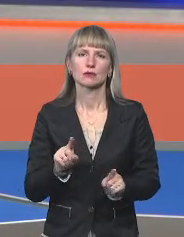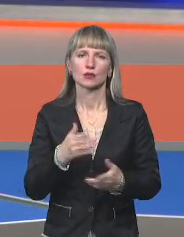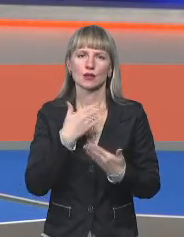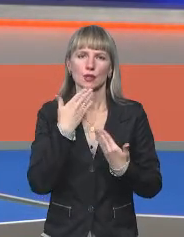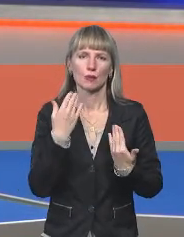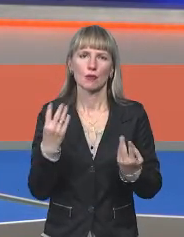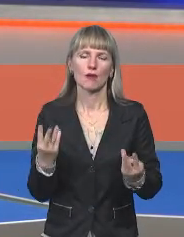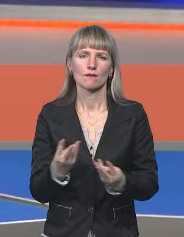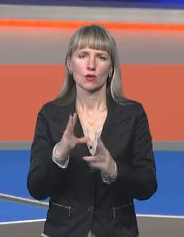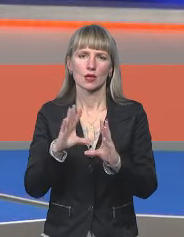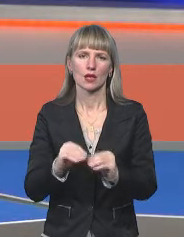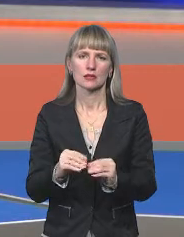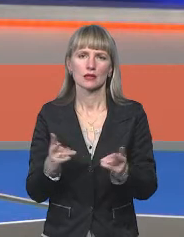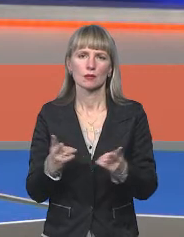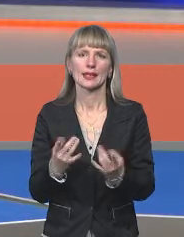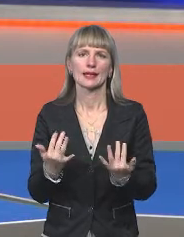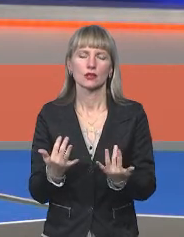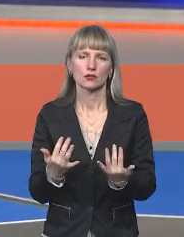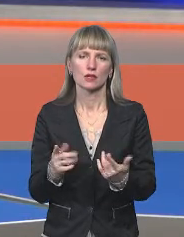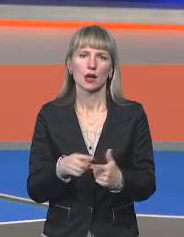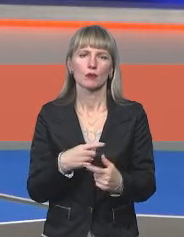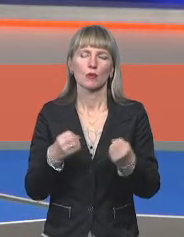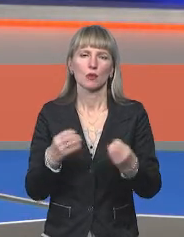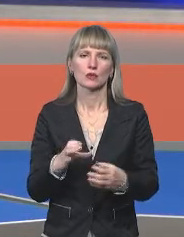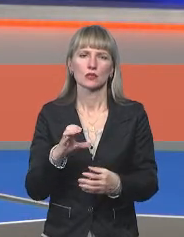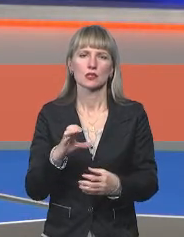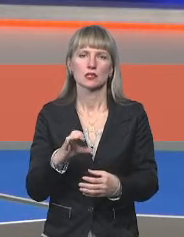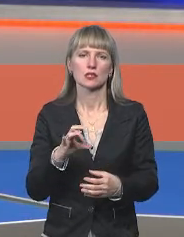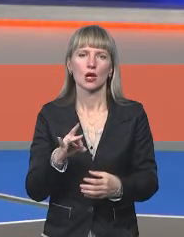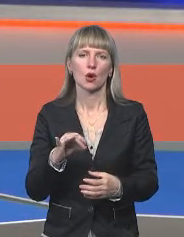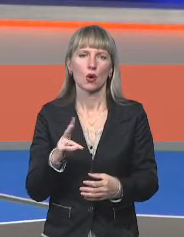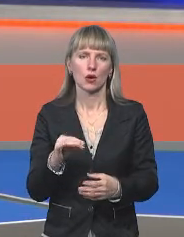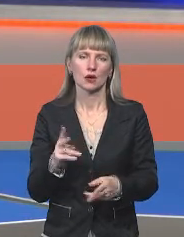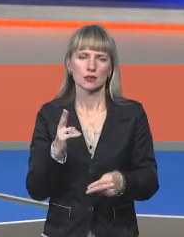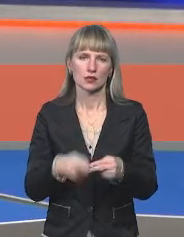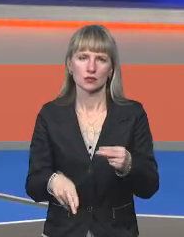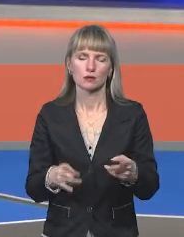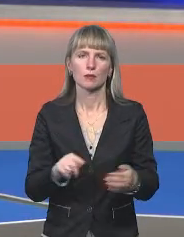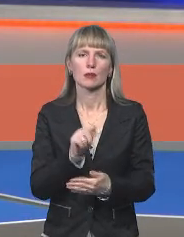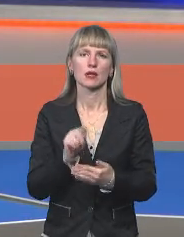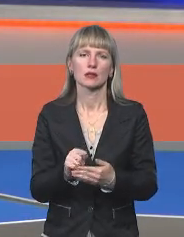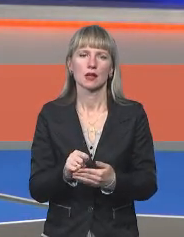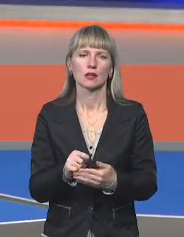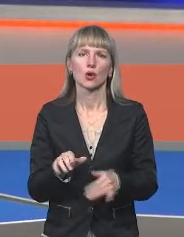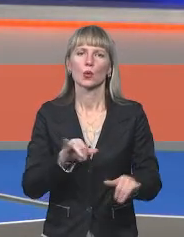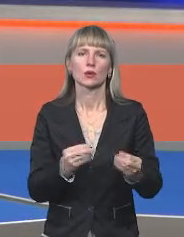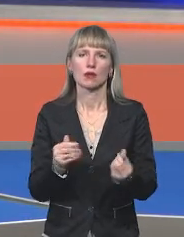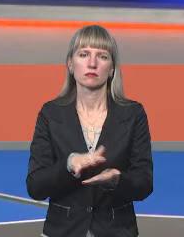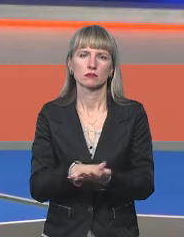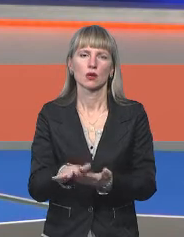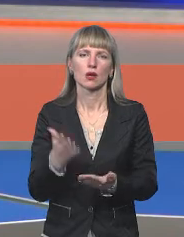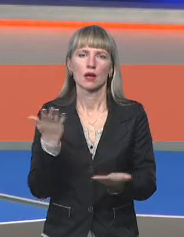немає вогнегасників в необхідній кількості, або вони прострочені, і виникає дуже велике питання, куди ділися ці гроші, які